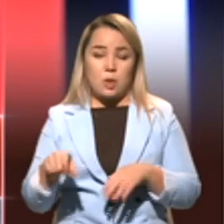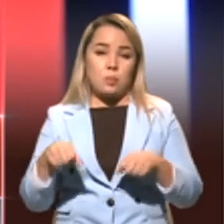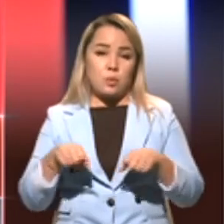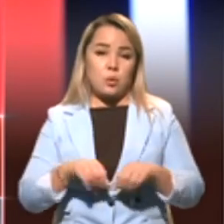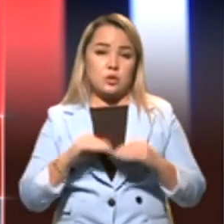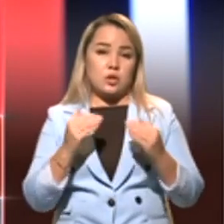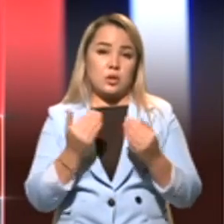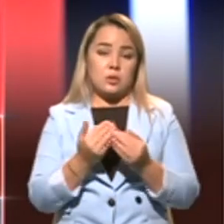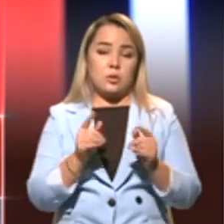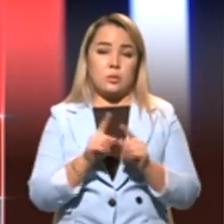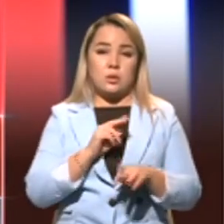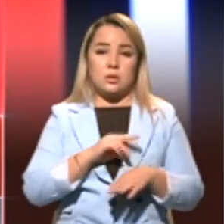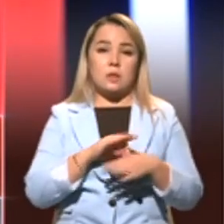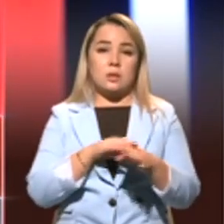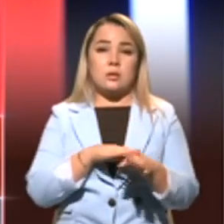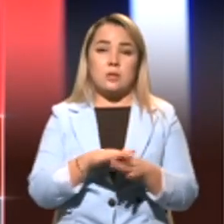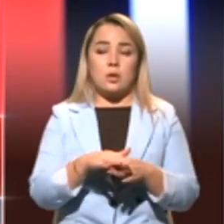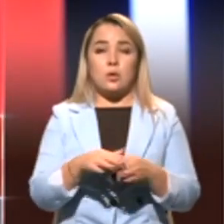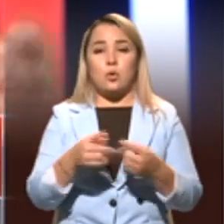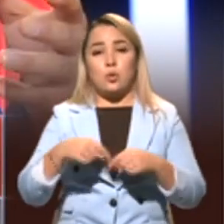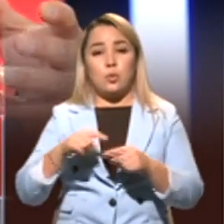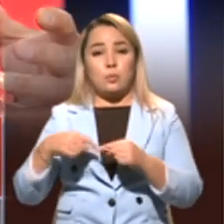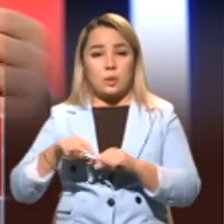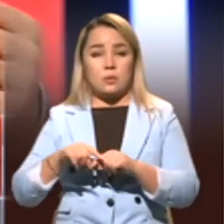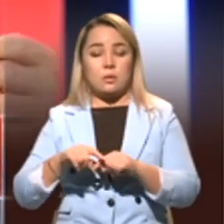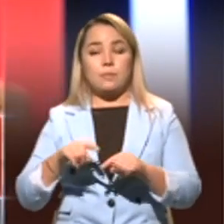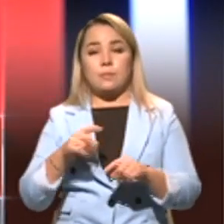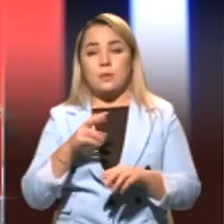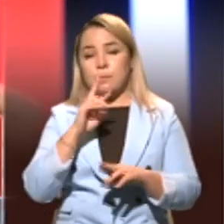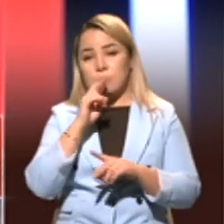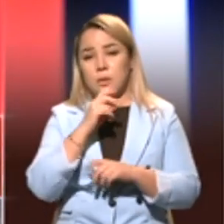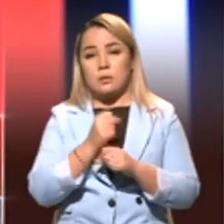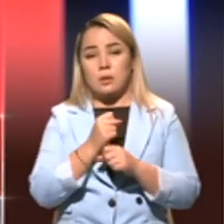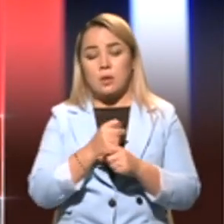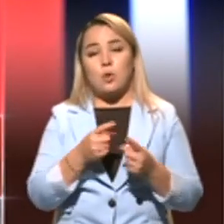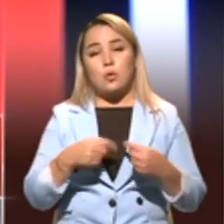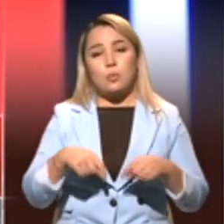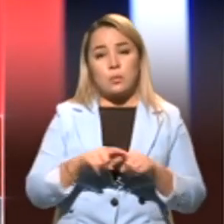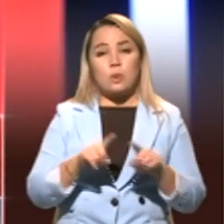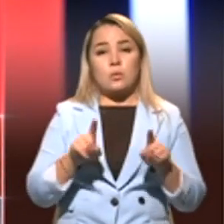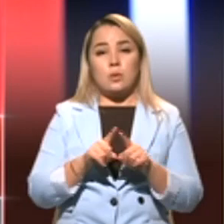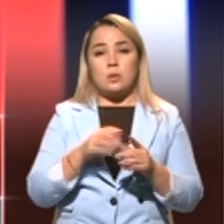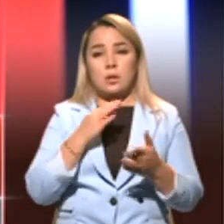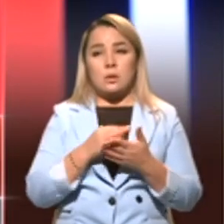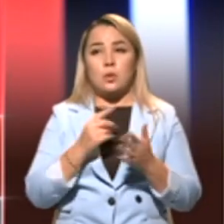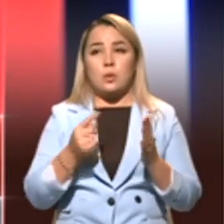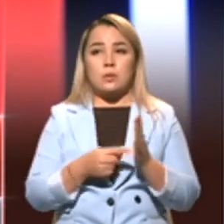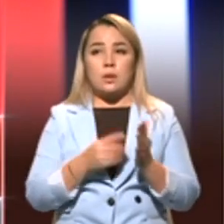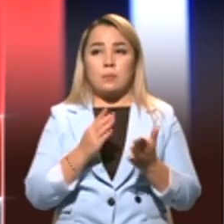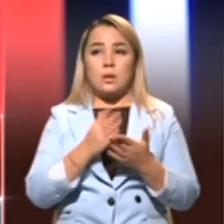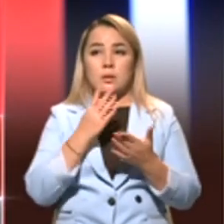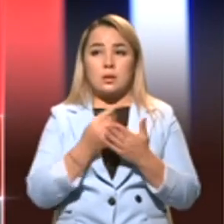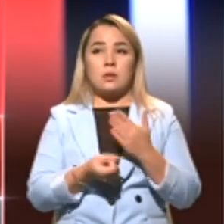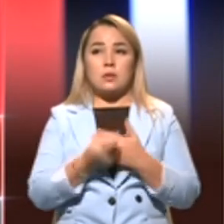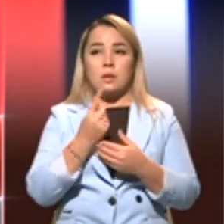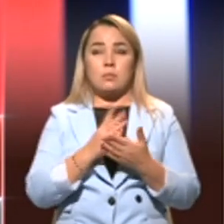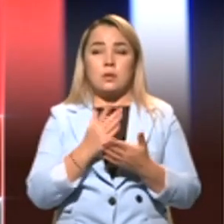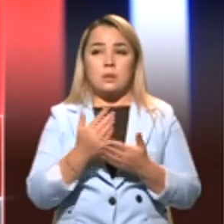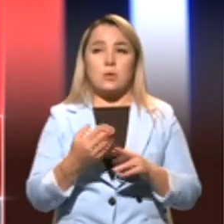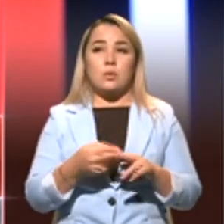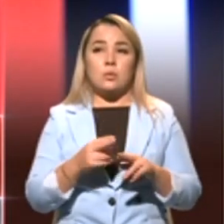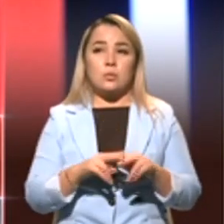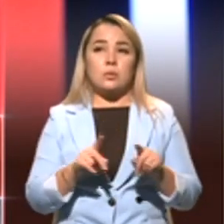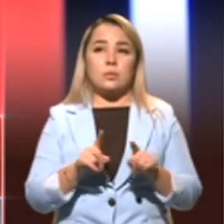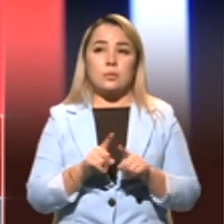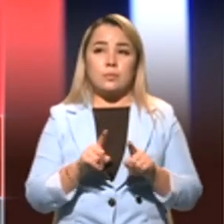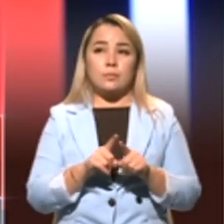құқықтарын шектейтін ұйымдар, бұл жат ұйым немесе бірлестіктер. Адам құқықтарын дегенде де мәселе болып туындап кетеді тағы да. Бұл жерде